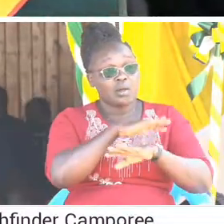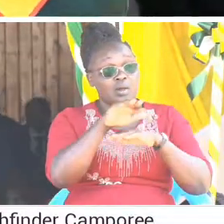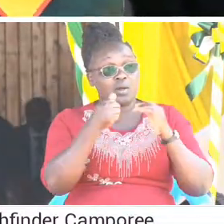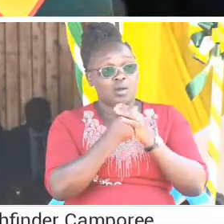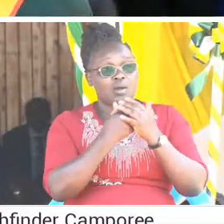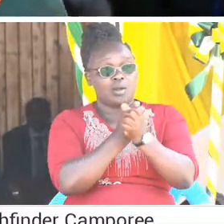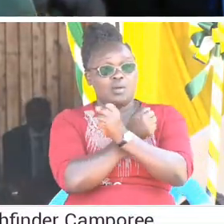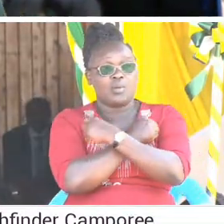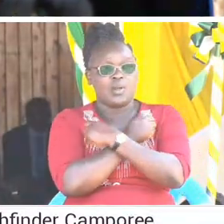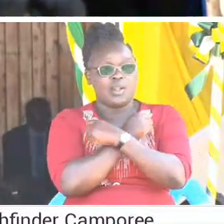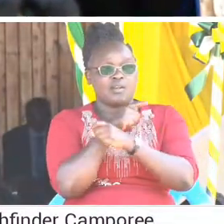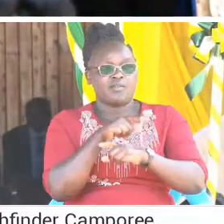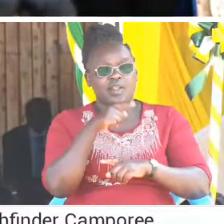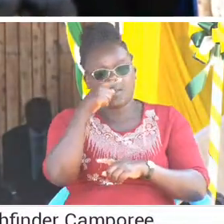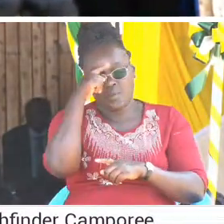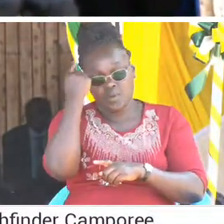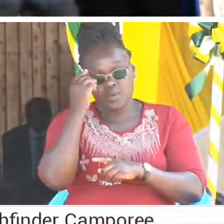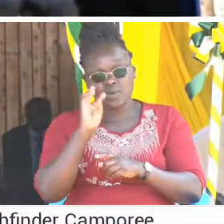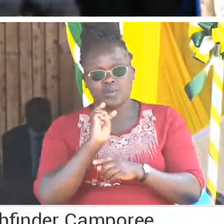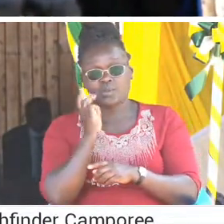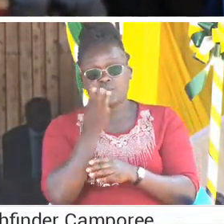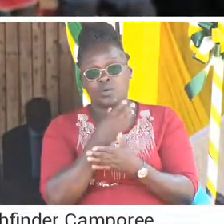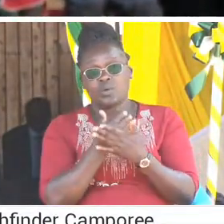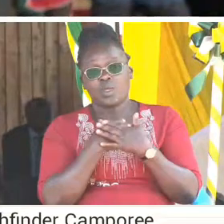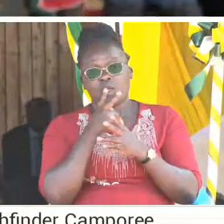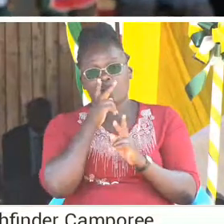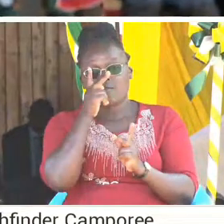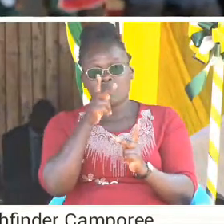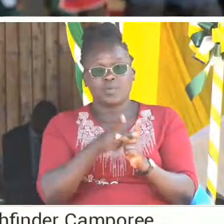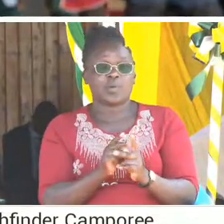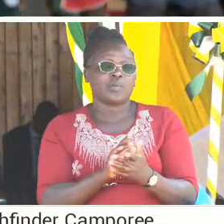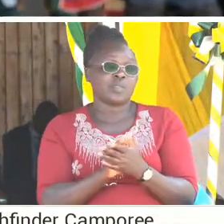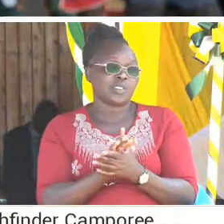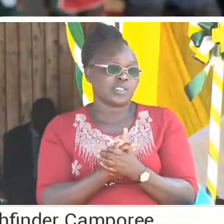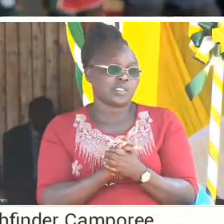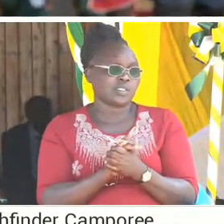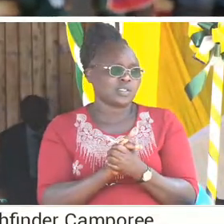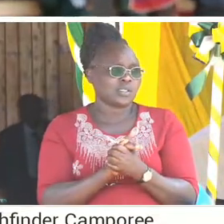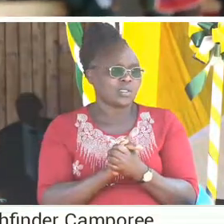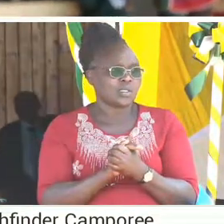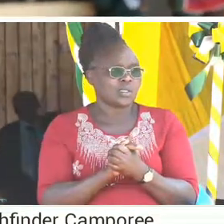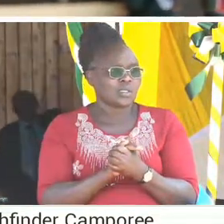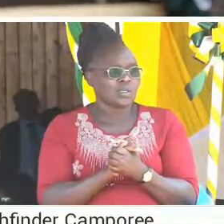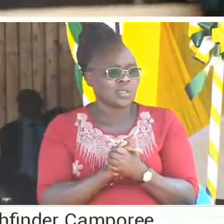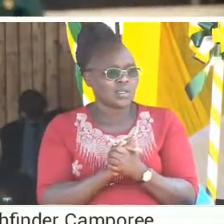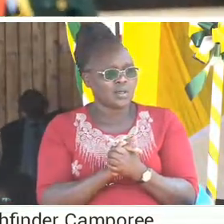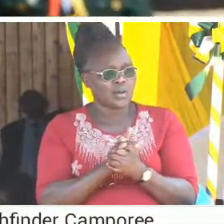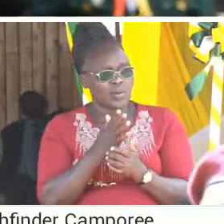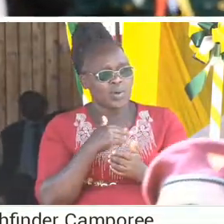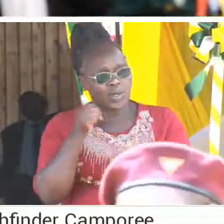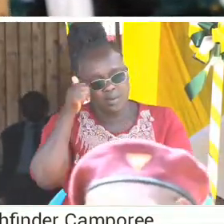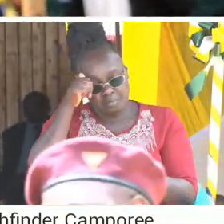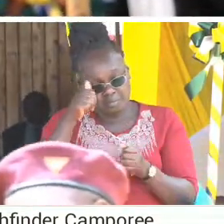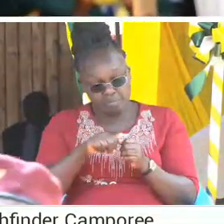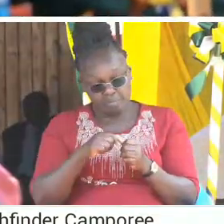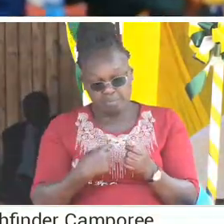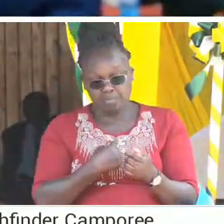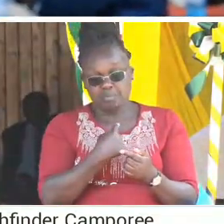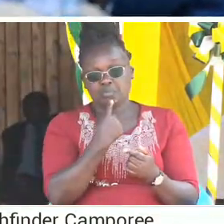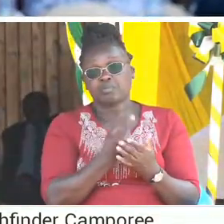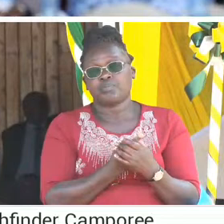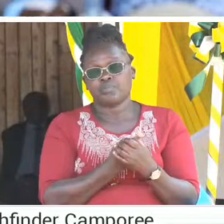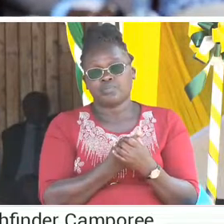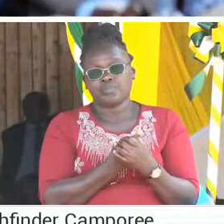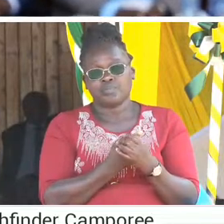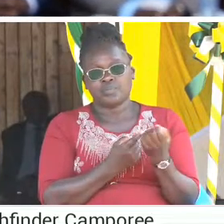moja, tunayo ahadi. Na tuko hapa tukijua kwamba tunakumbushana mambo madogo madogo, machache